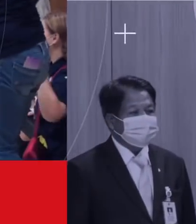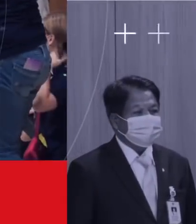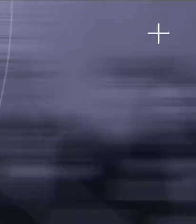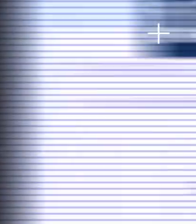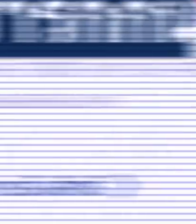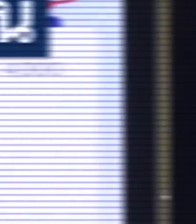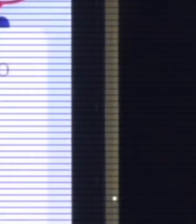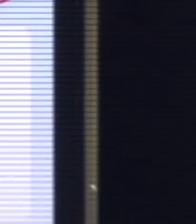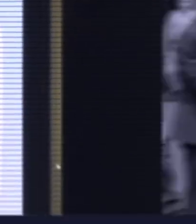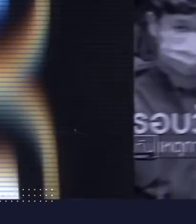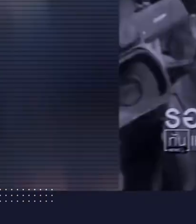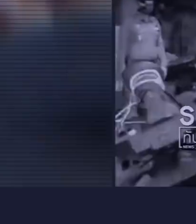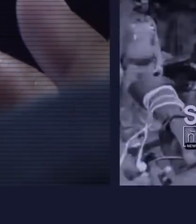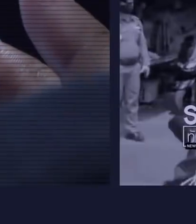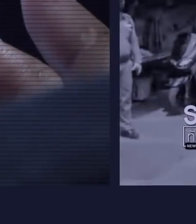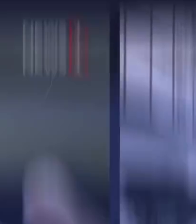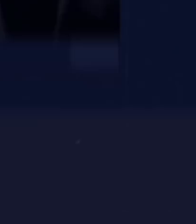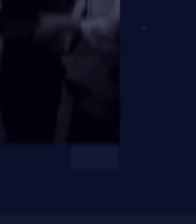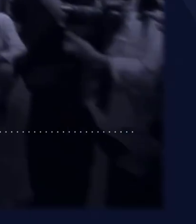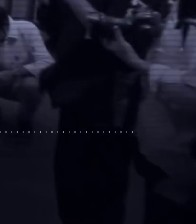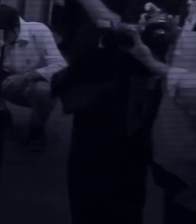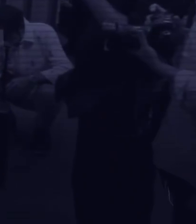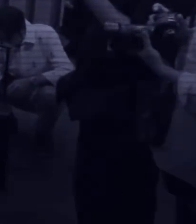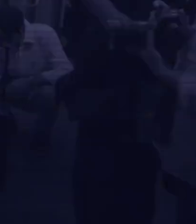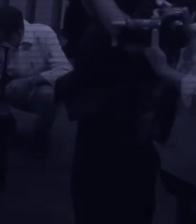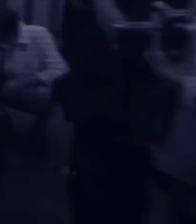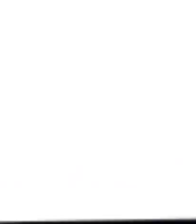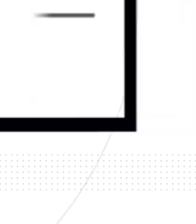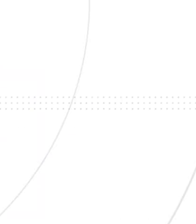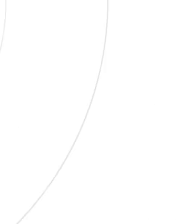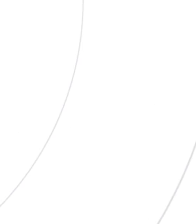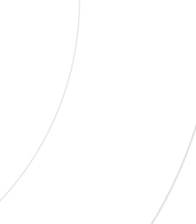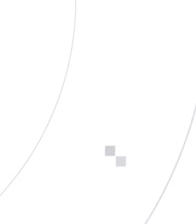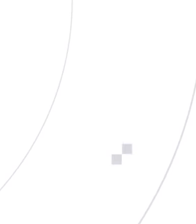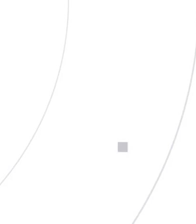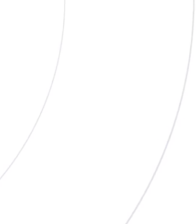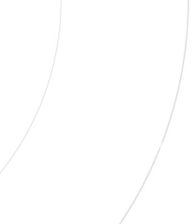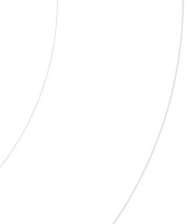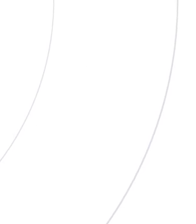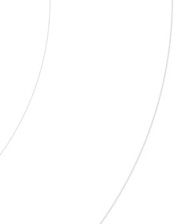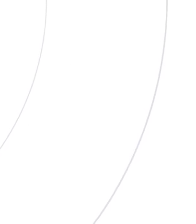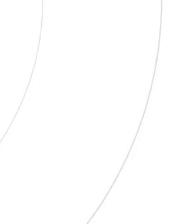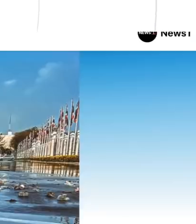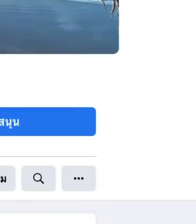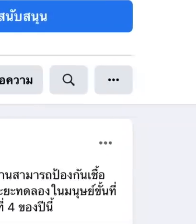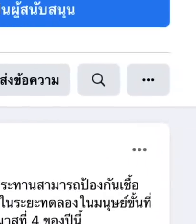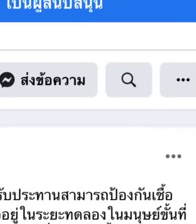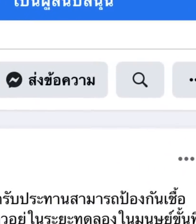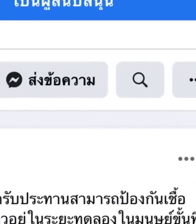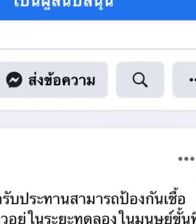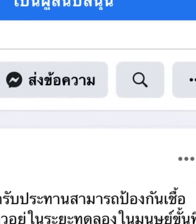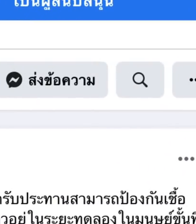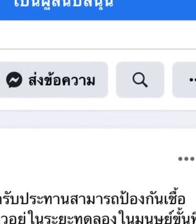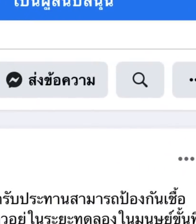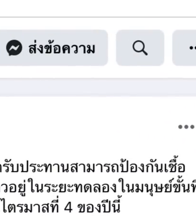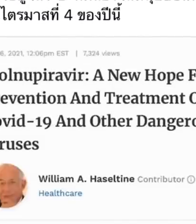แห่งข่าวสารไม่หยุดนิ่งคุณจะไม่ตกข่าวเมื่อคุณเชื่อมต่อเรา News One ทาง Facebook